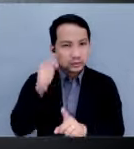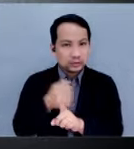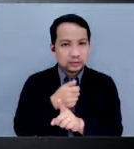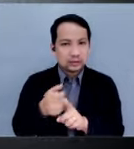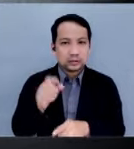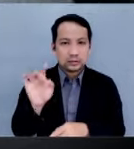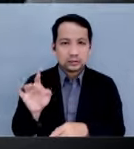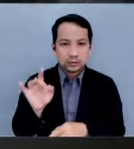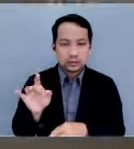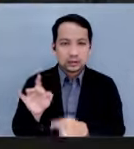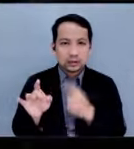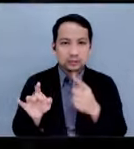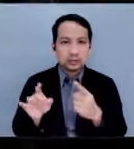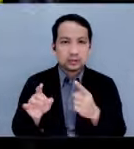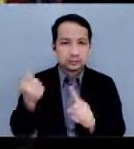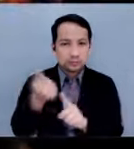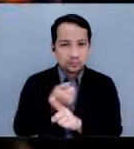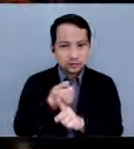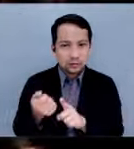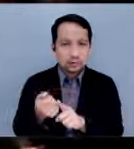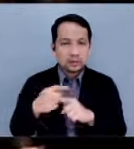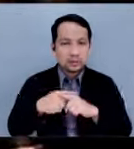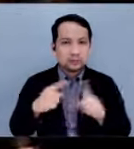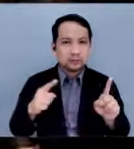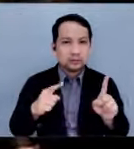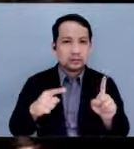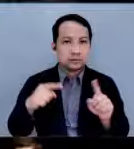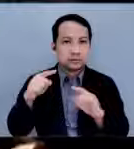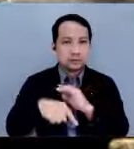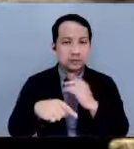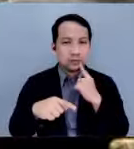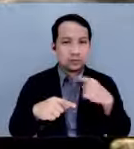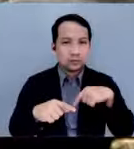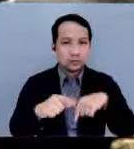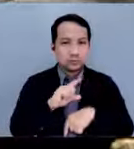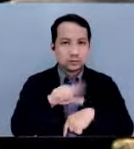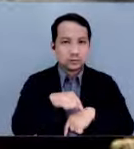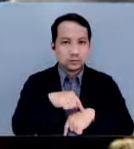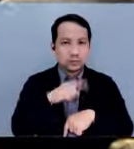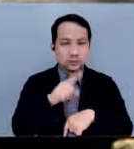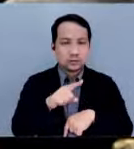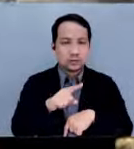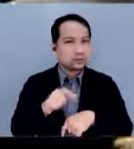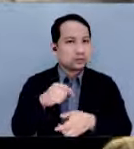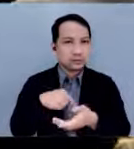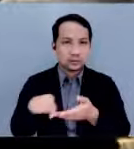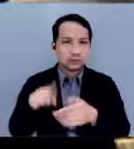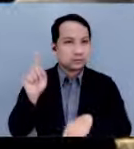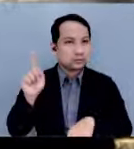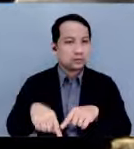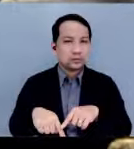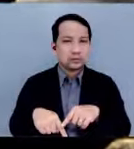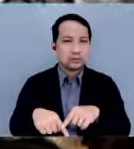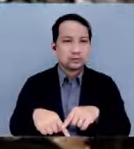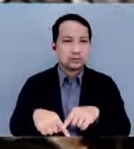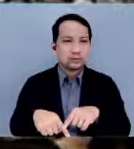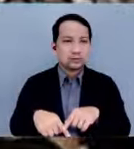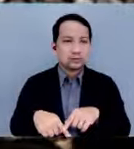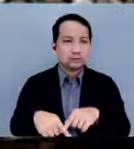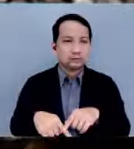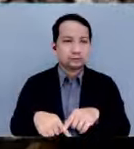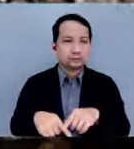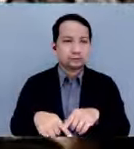pesos naman sa pagmamaltrato. Pero kung mahatulang guilty sa qualified trafficking, non-bailable o hindi pwedeng magpiyansa si Quibuloy.